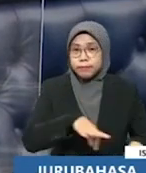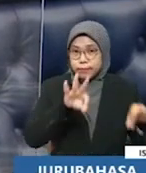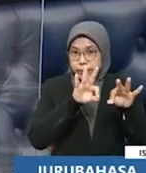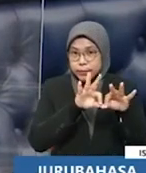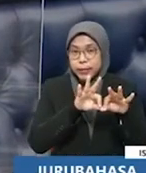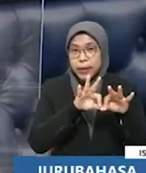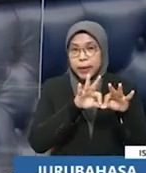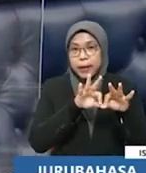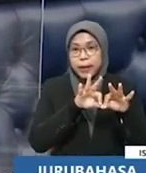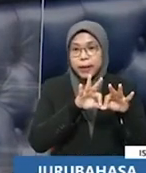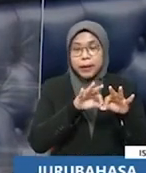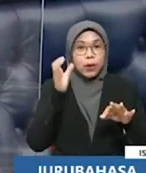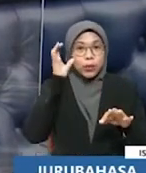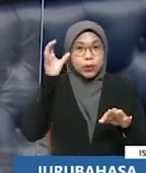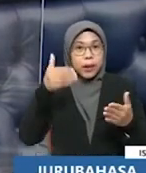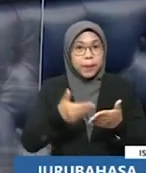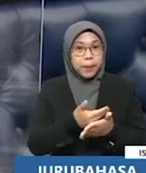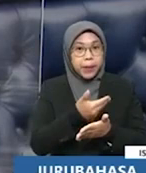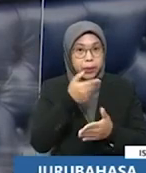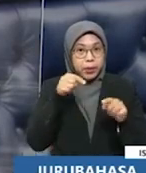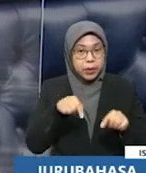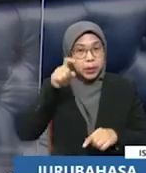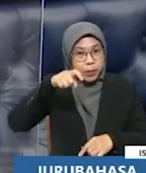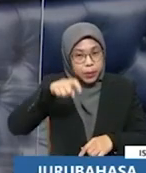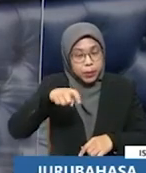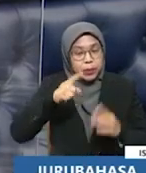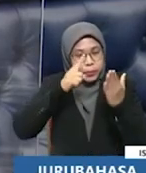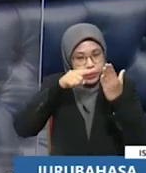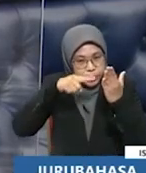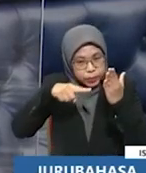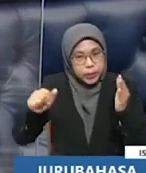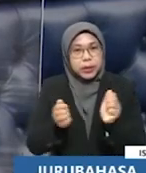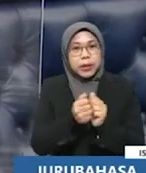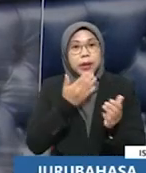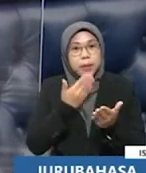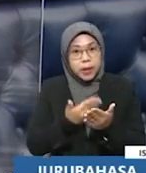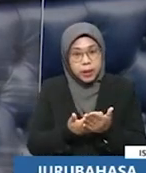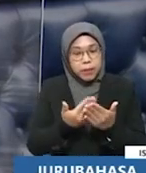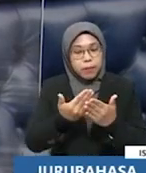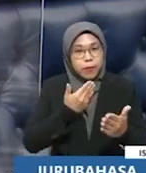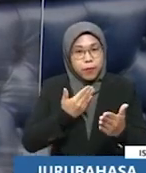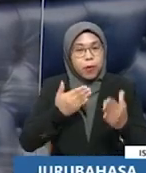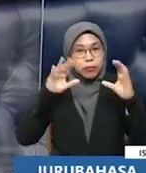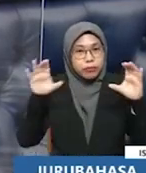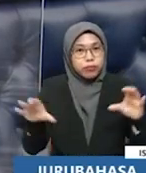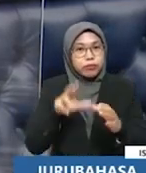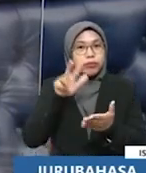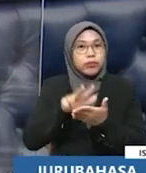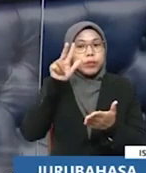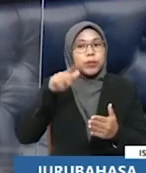karena konsep baru ini perlu diteliti dengan baik sebelum ia